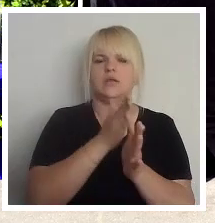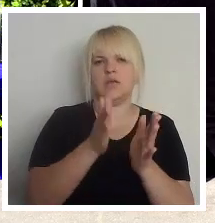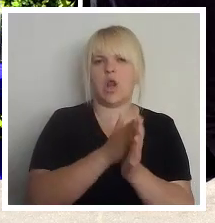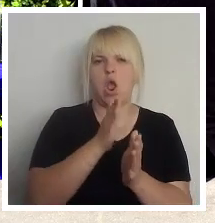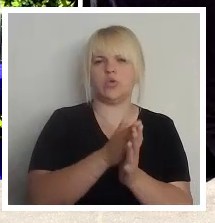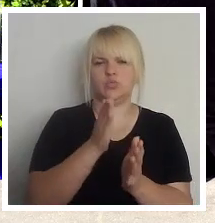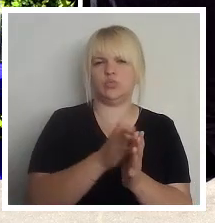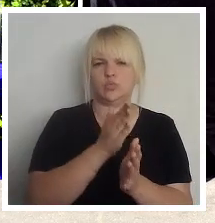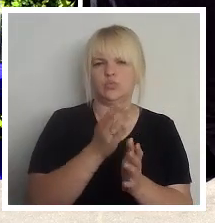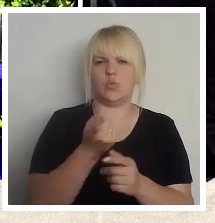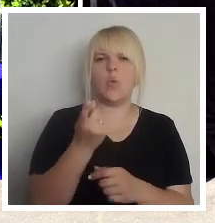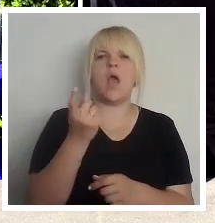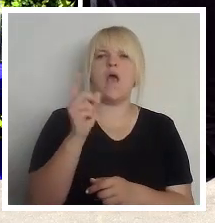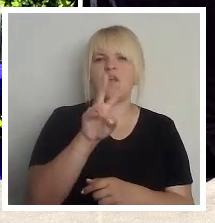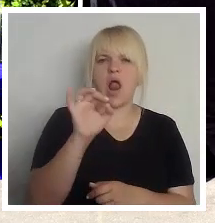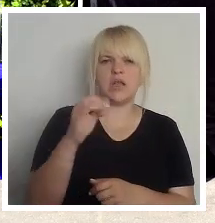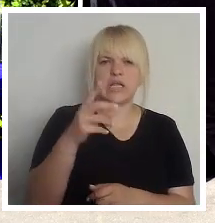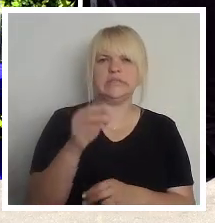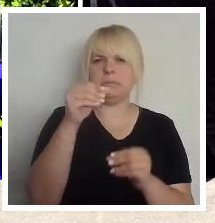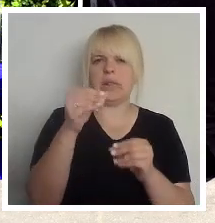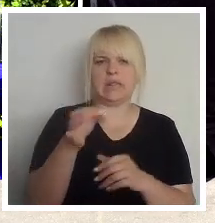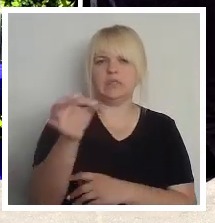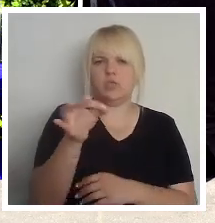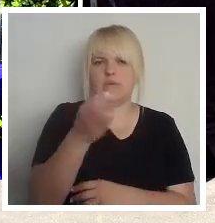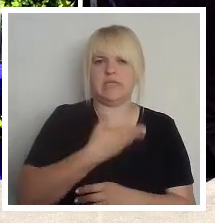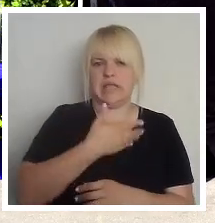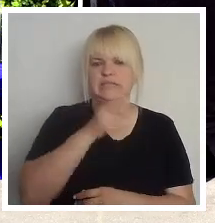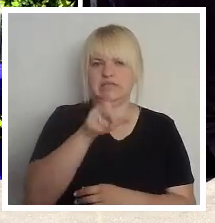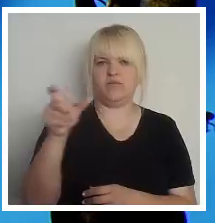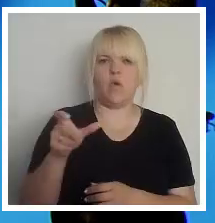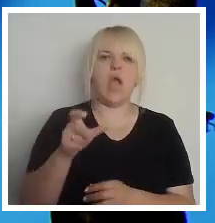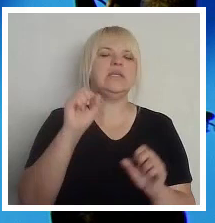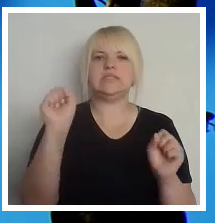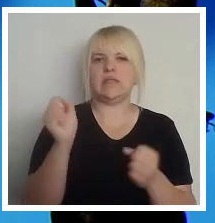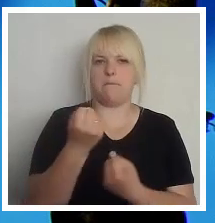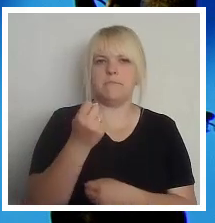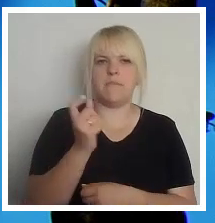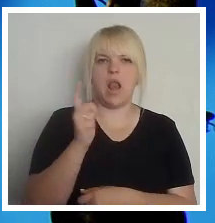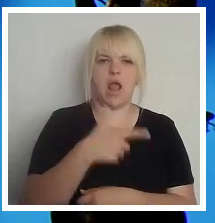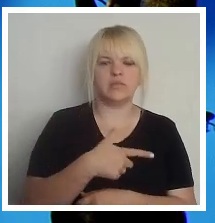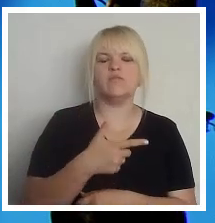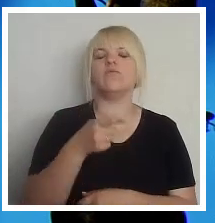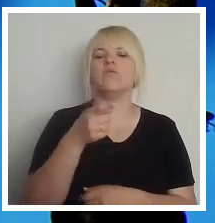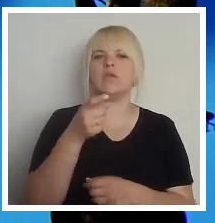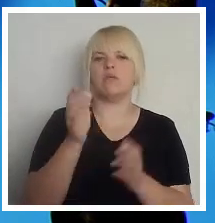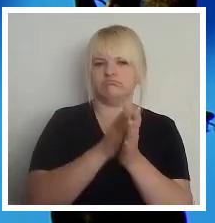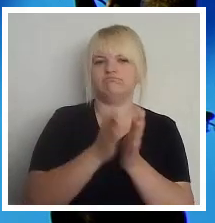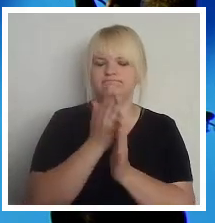portālu Valkas un Smiltenes novadie dzīvotājiem laikraksts Ziemeļlatvija. Un šī